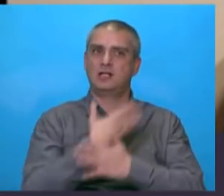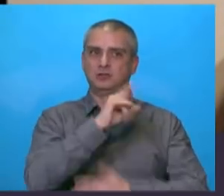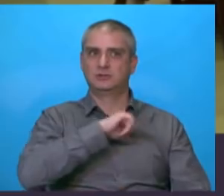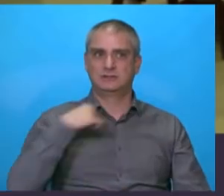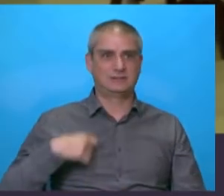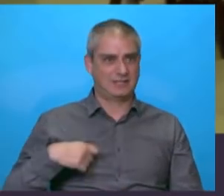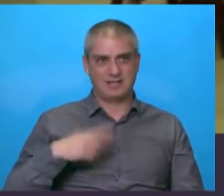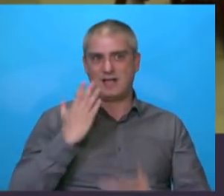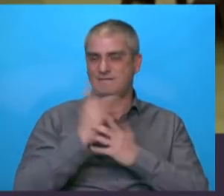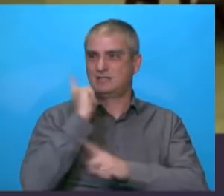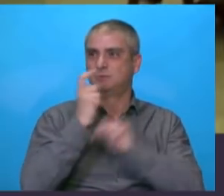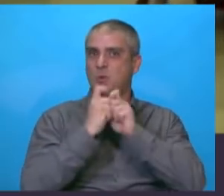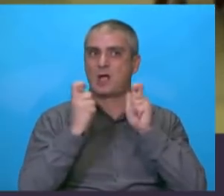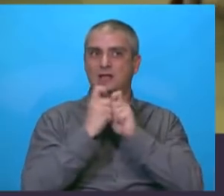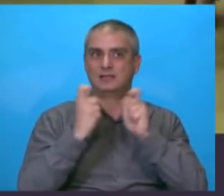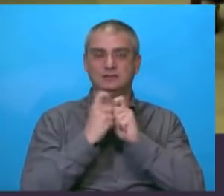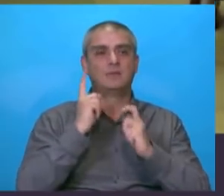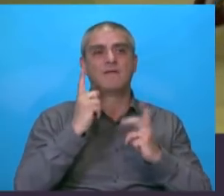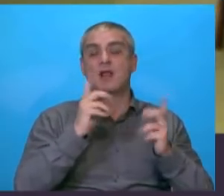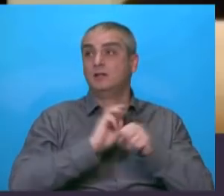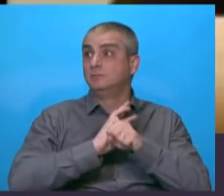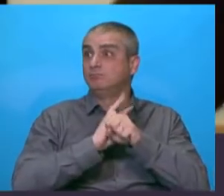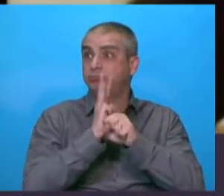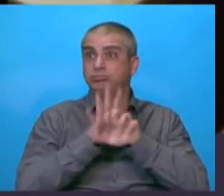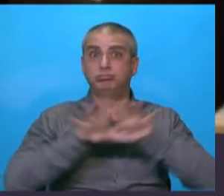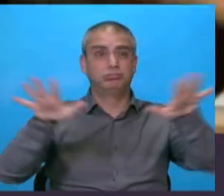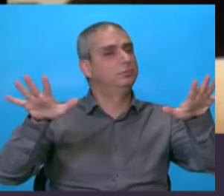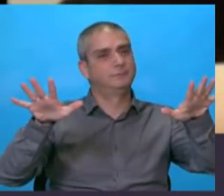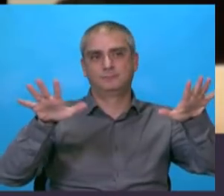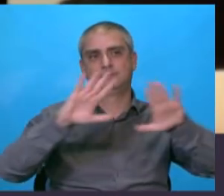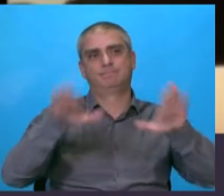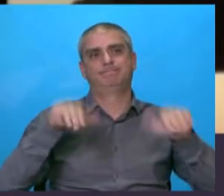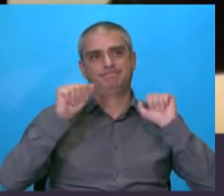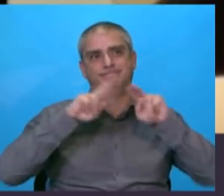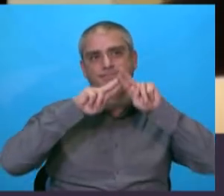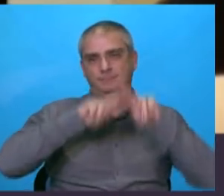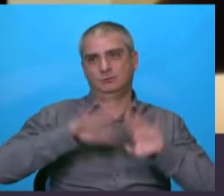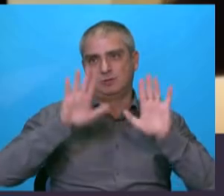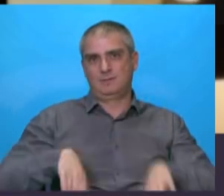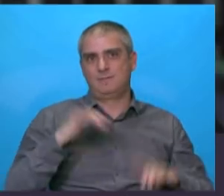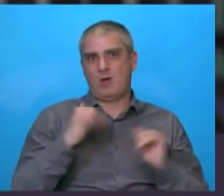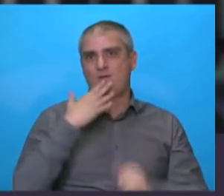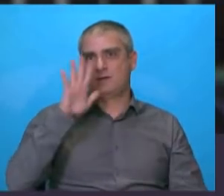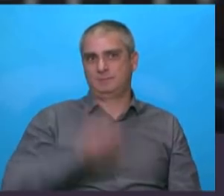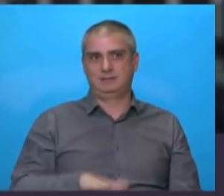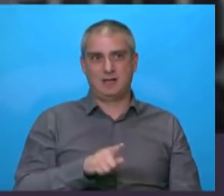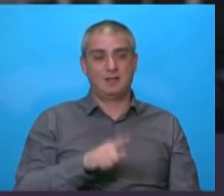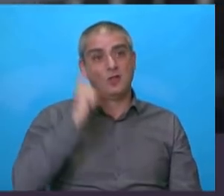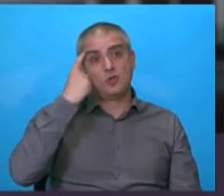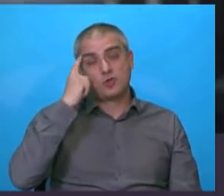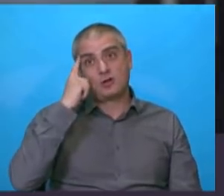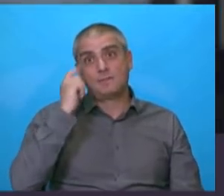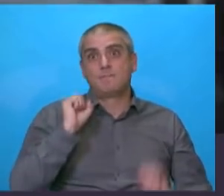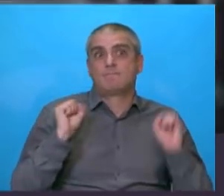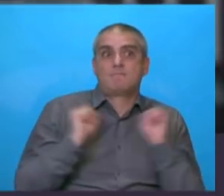הזמינו כרטיסי טיסה, אבל סערת הנגיף מסוג קורונה יצא אותם להישאר בחורף הישראלי. מודאגים,